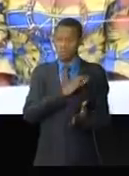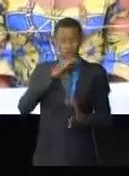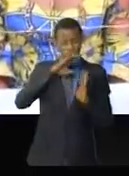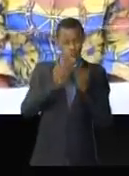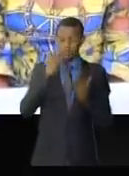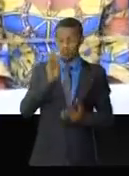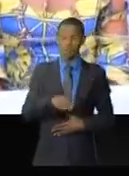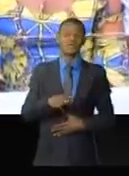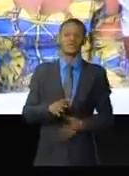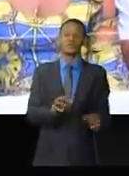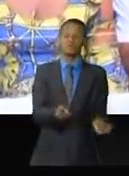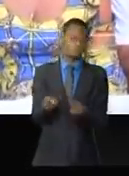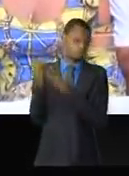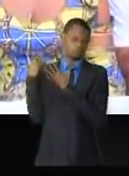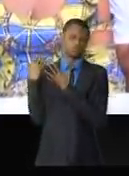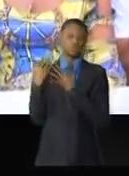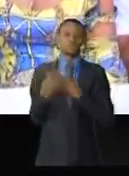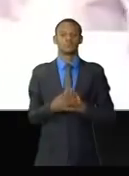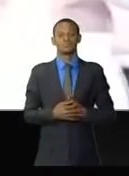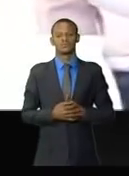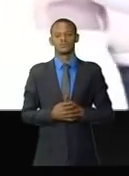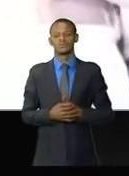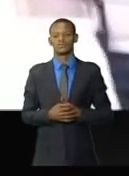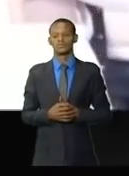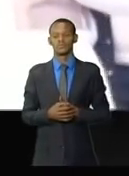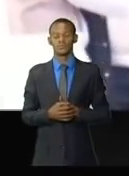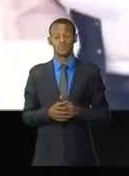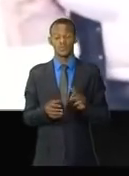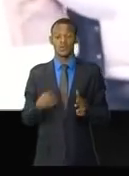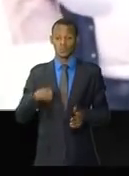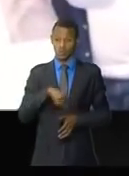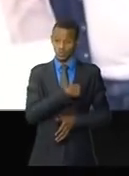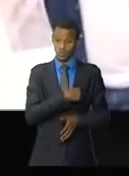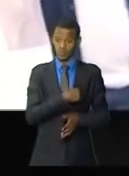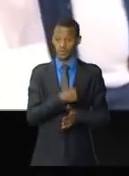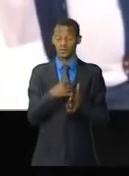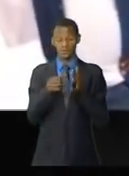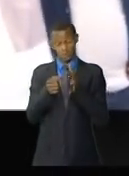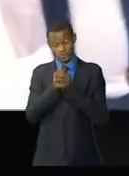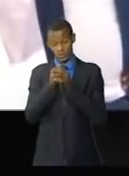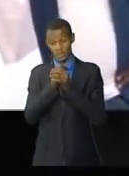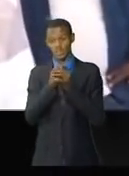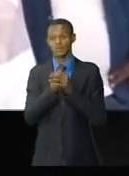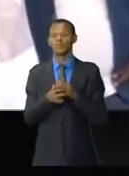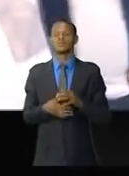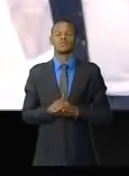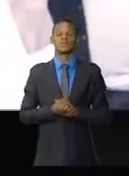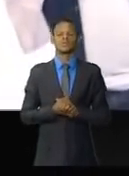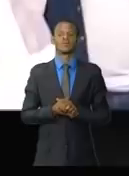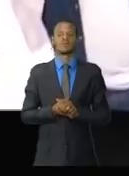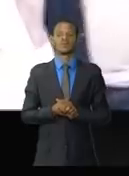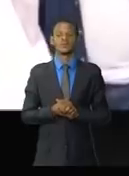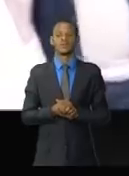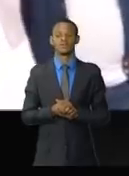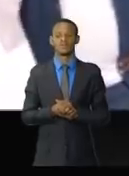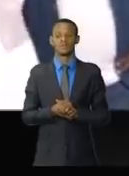Najua wakati hii kitu tunamuomba tu. Tunamuomba na ninaona hayo hapa kwa kuona jeshi yote hapo. Ni